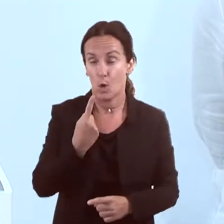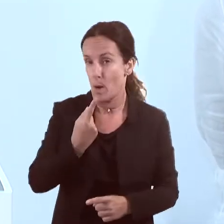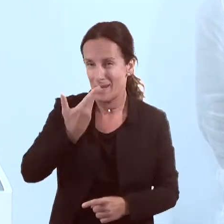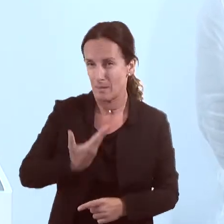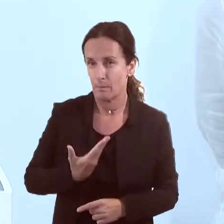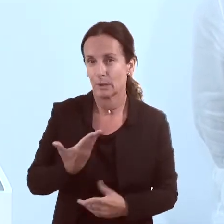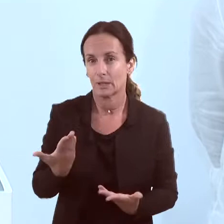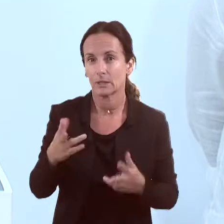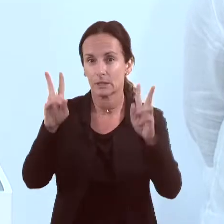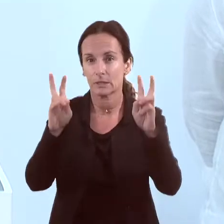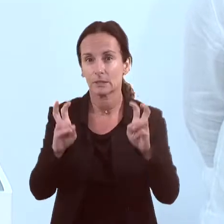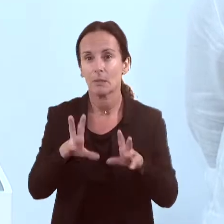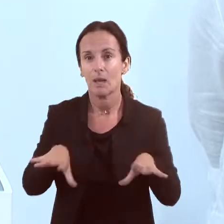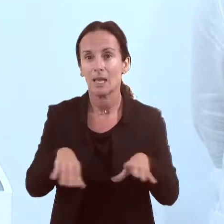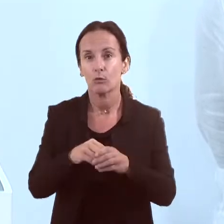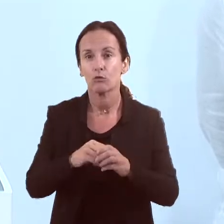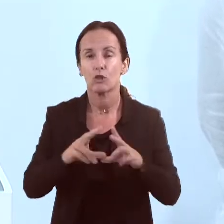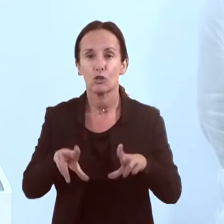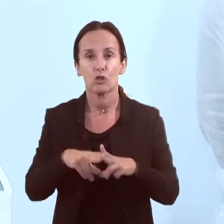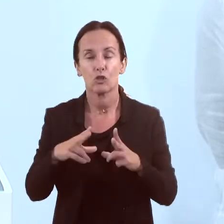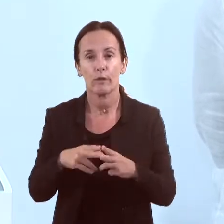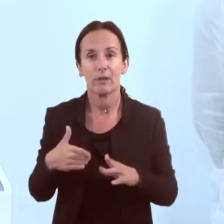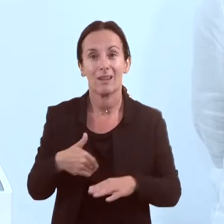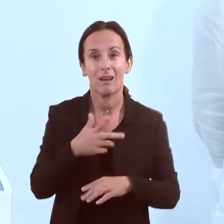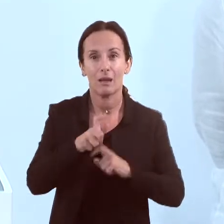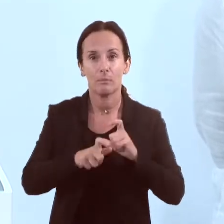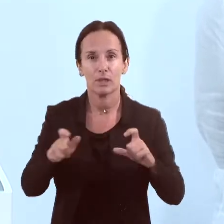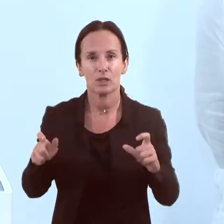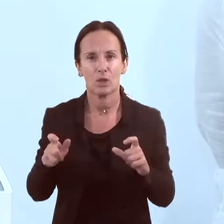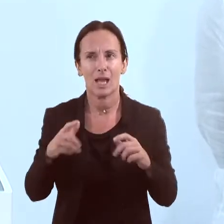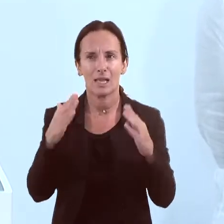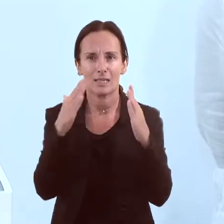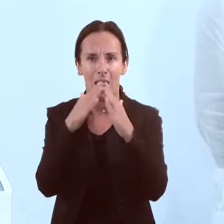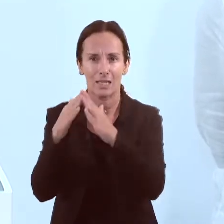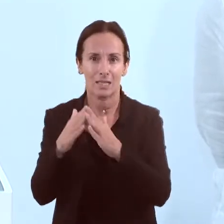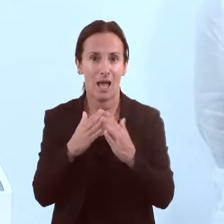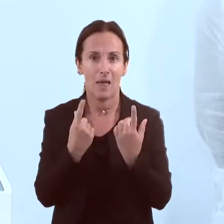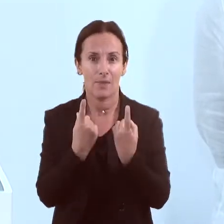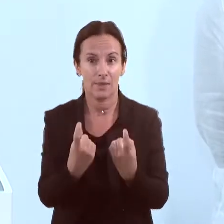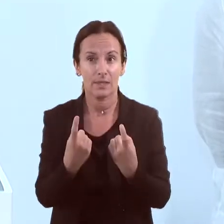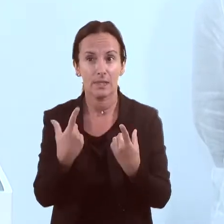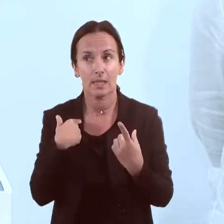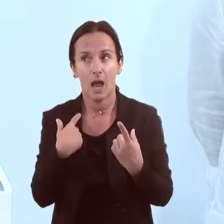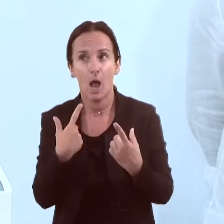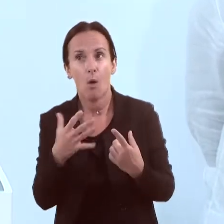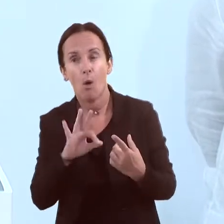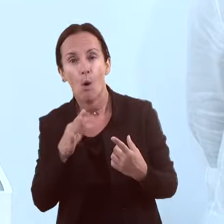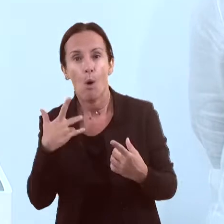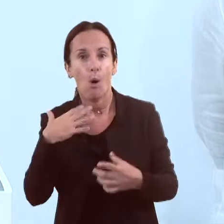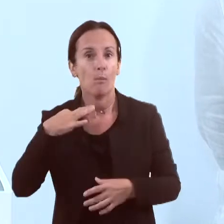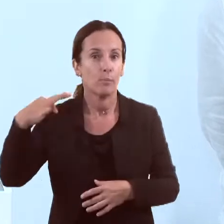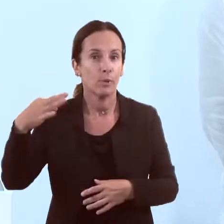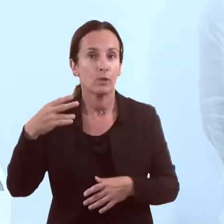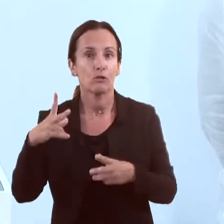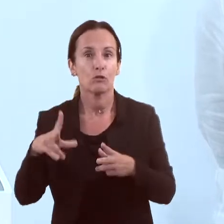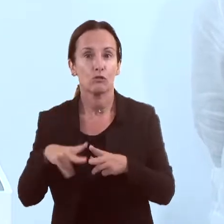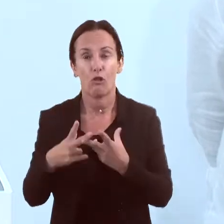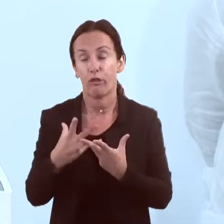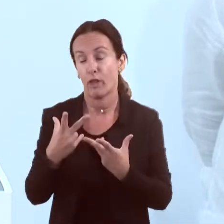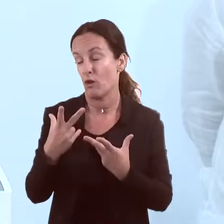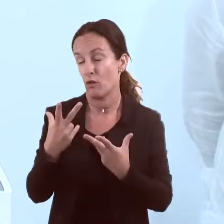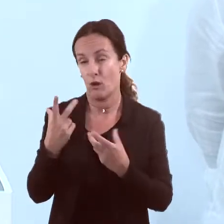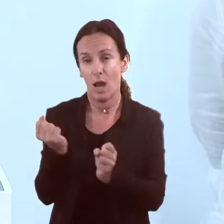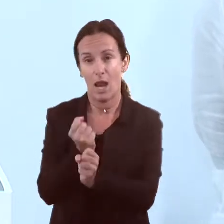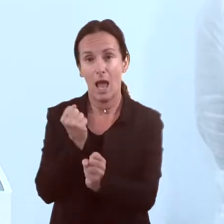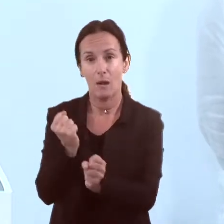social i en totes aquelles persones que necessiten una llar o necessiten una inserció sociolaboral o que, en definitiva, tota aquella